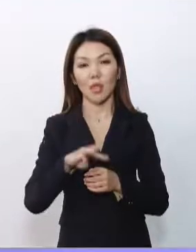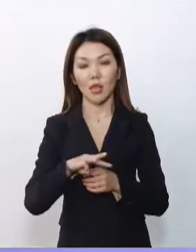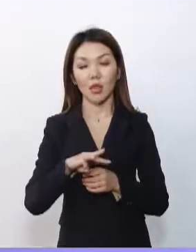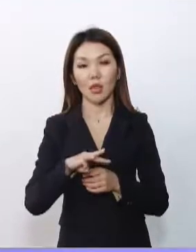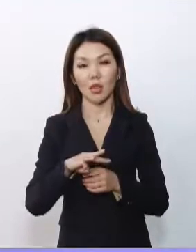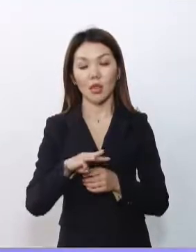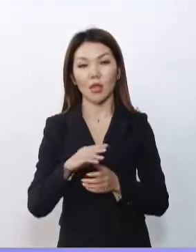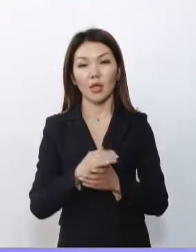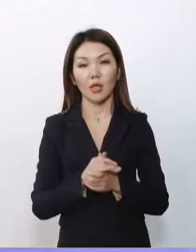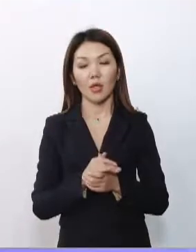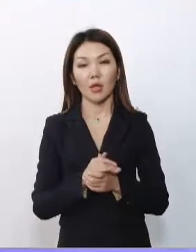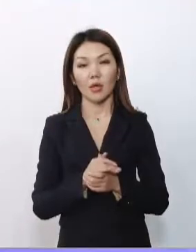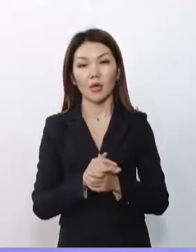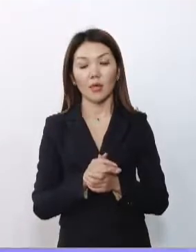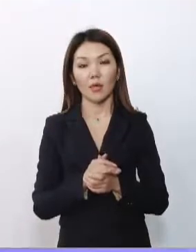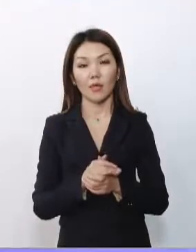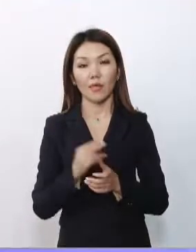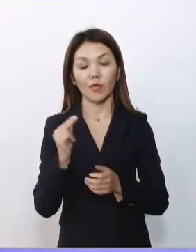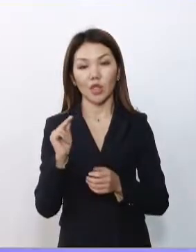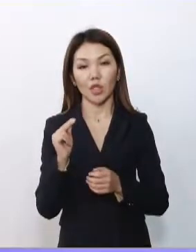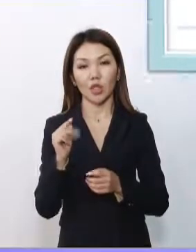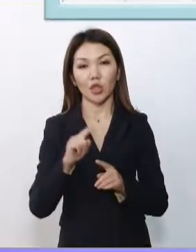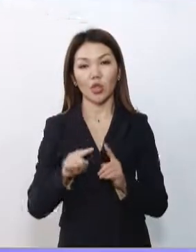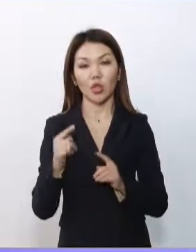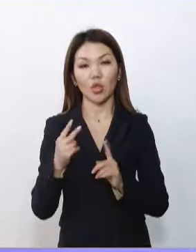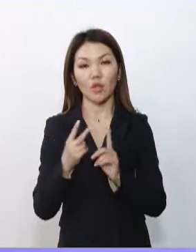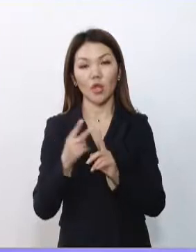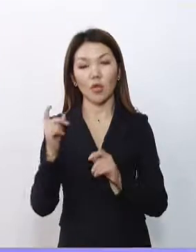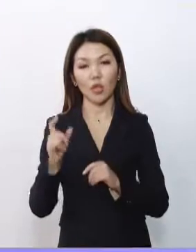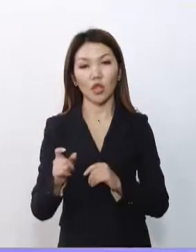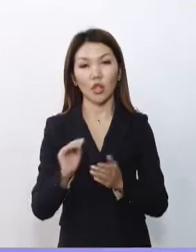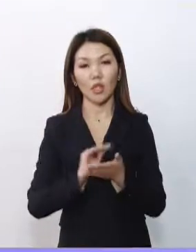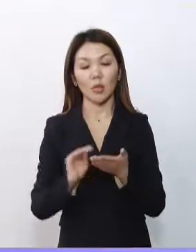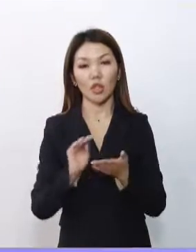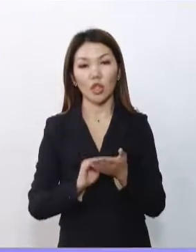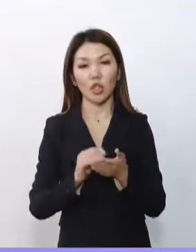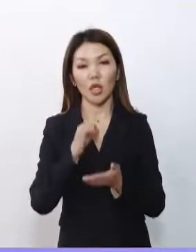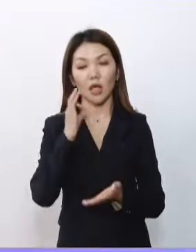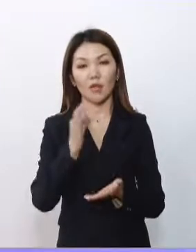скорость 2 пешехода запишите